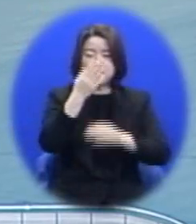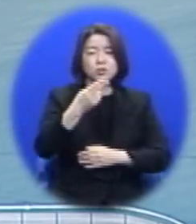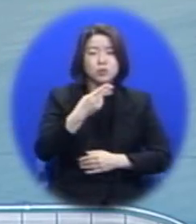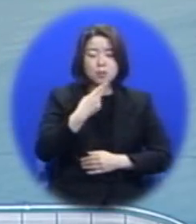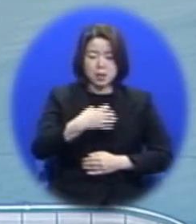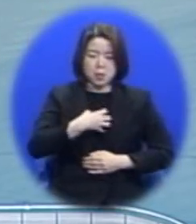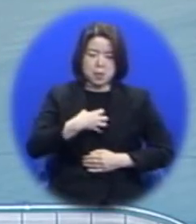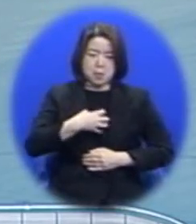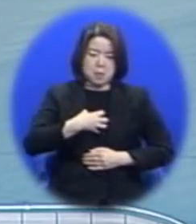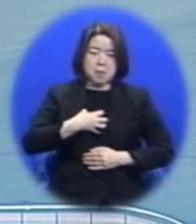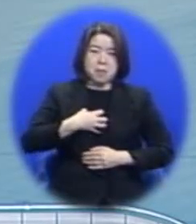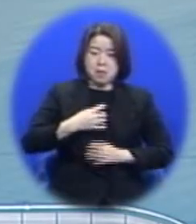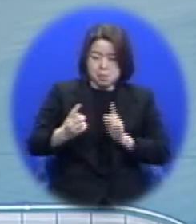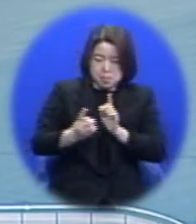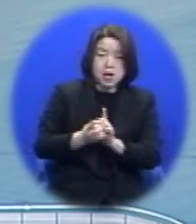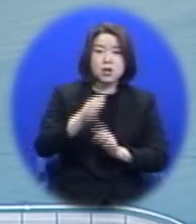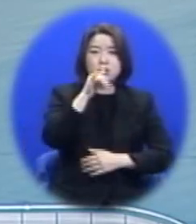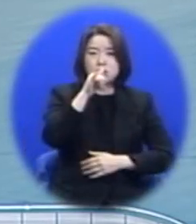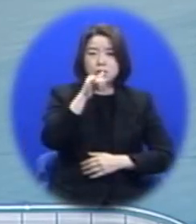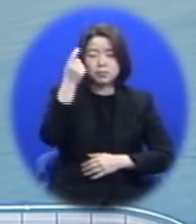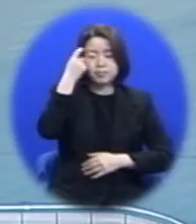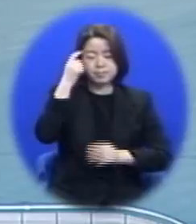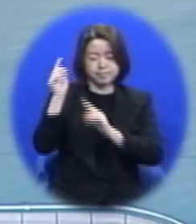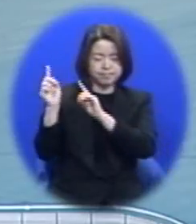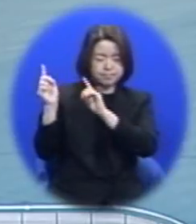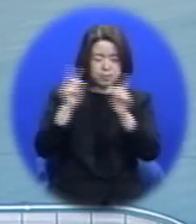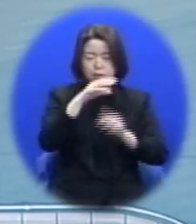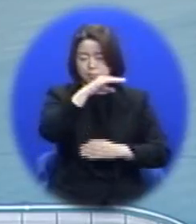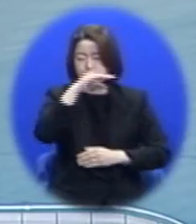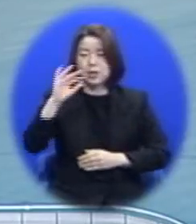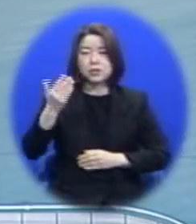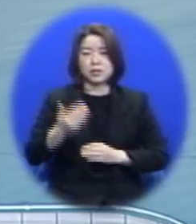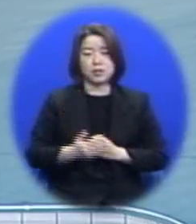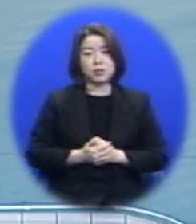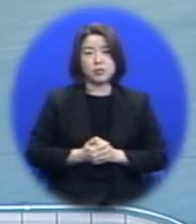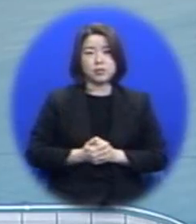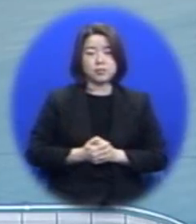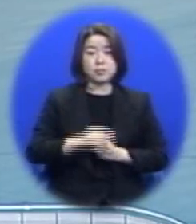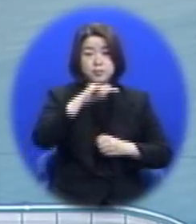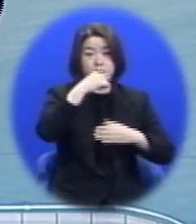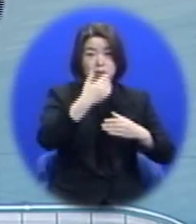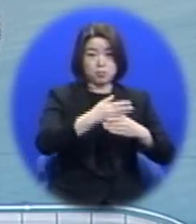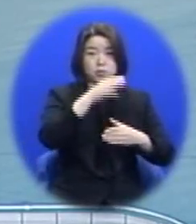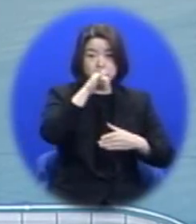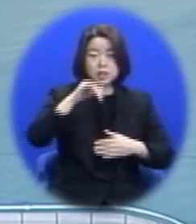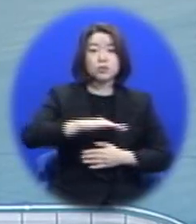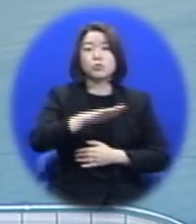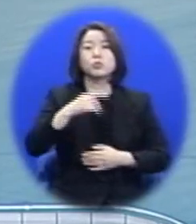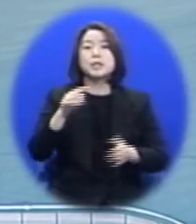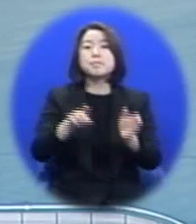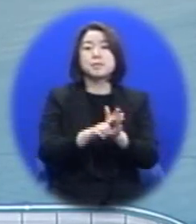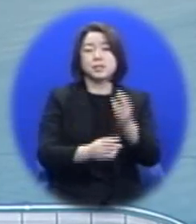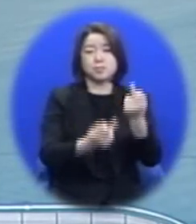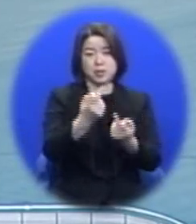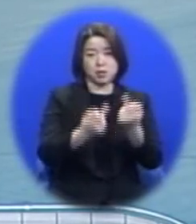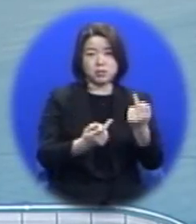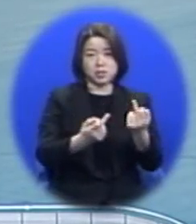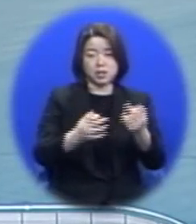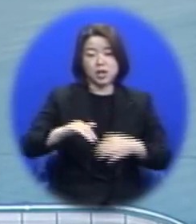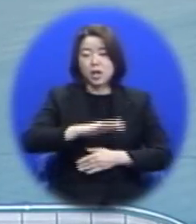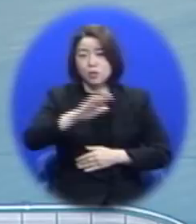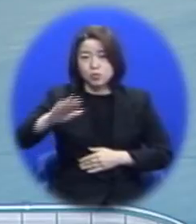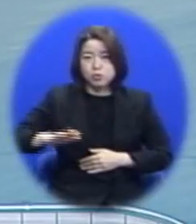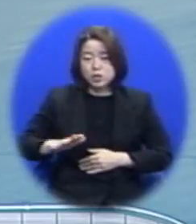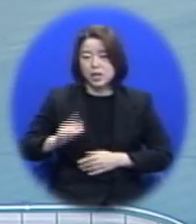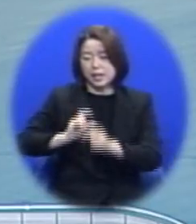상황에 몰려 있습니다. 정신 똑바로 차려야 합니다. 북한에 있는 우리 믿음의 형제들보다 우리가 훨씬